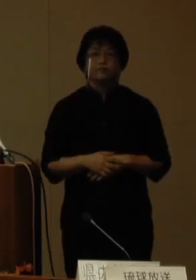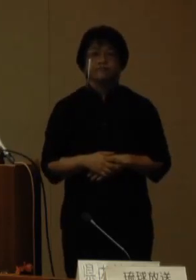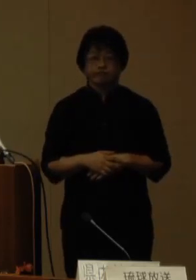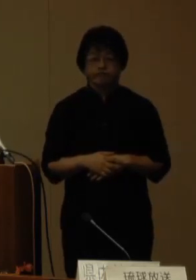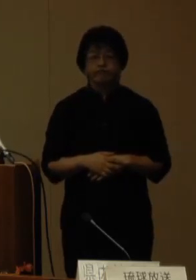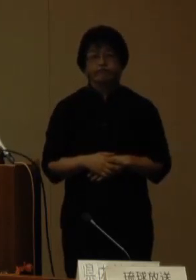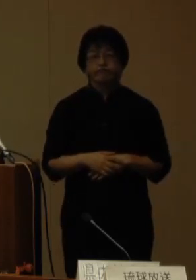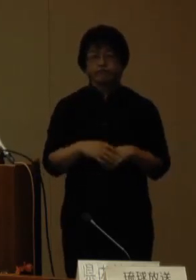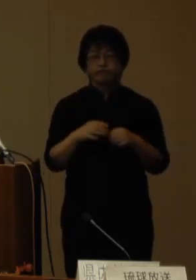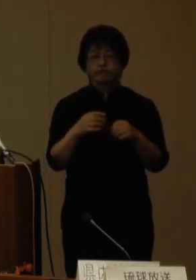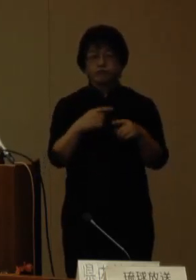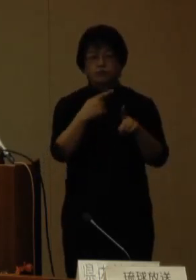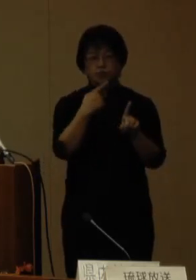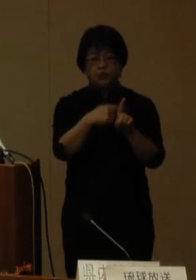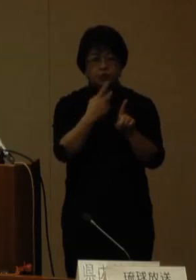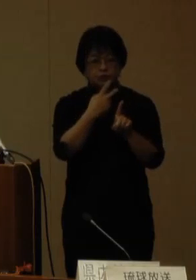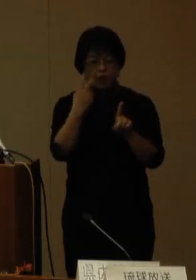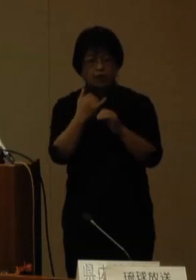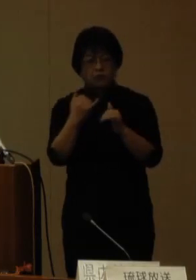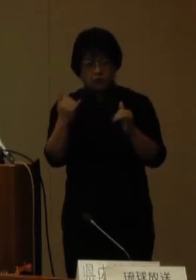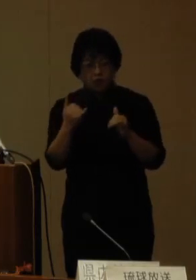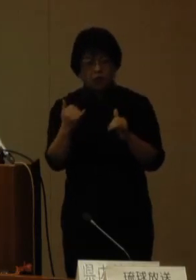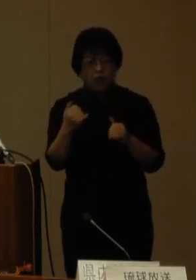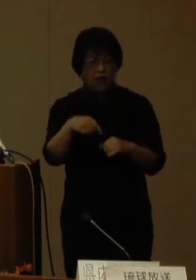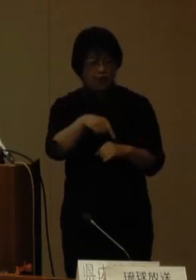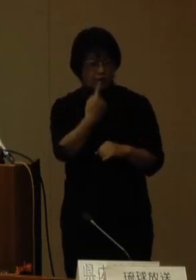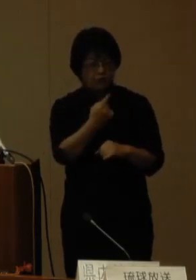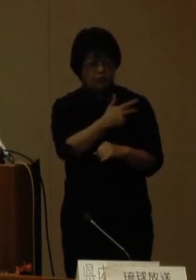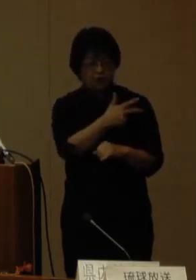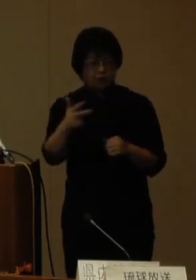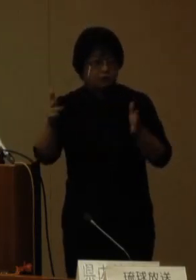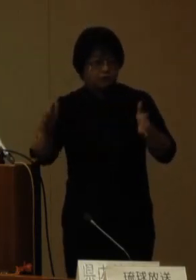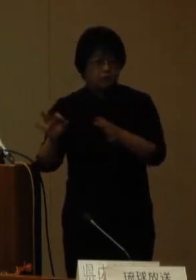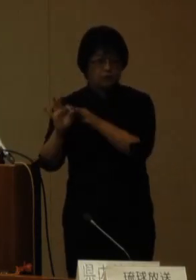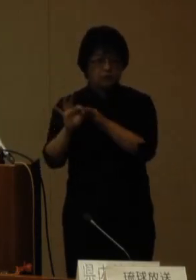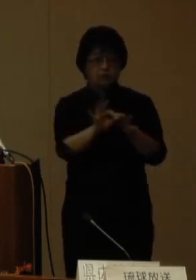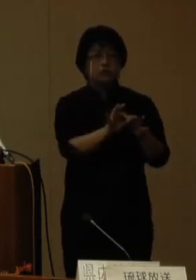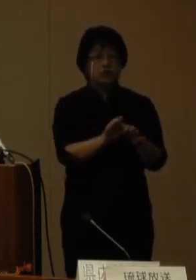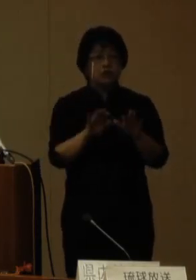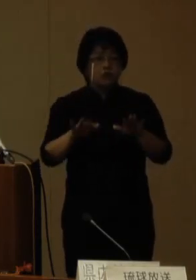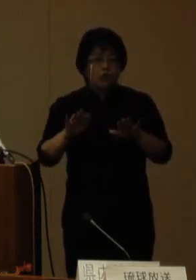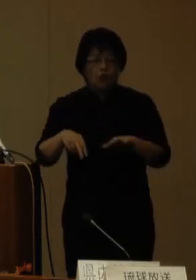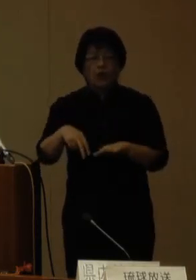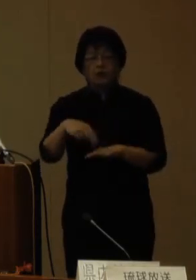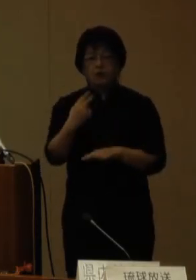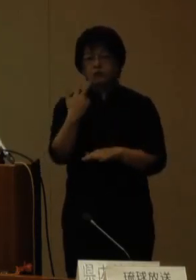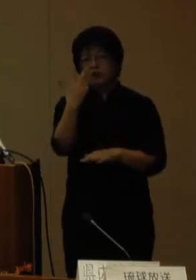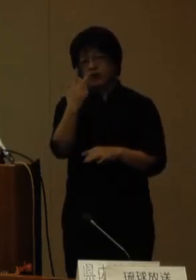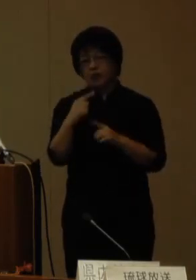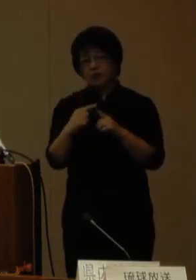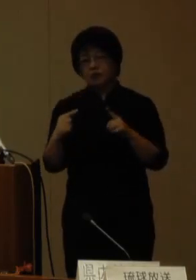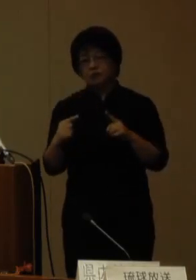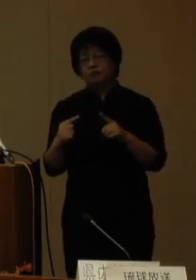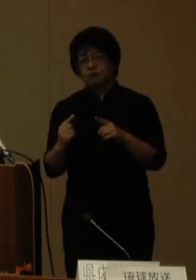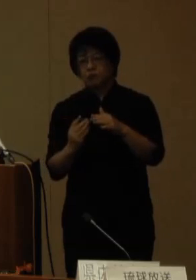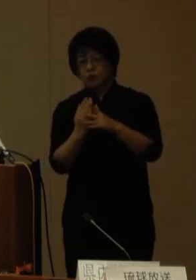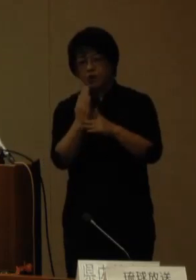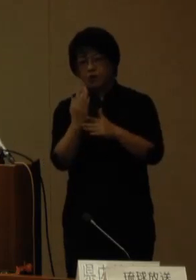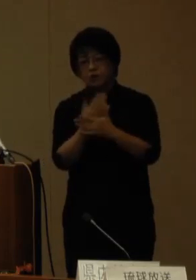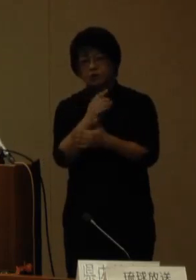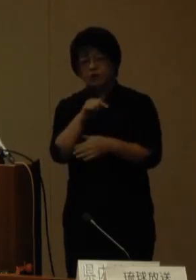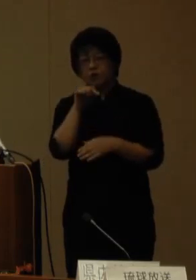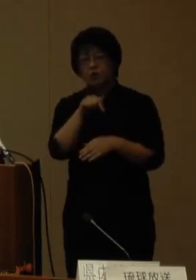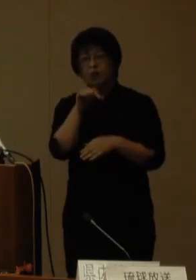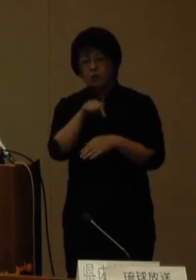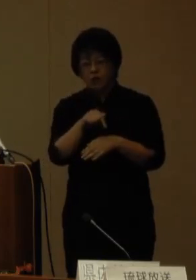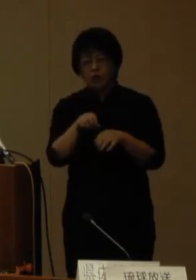100人を超える1週間を超え、今日は207人という状況になっていったのは、やはりそのもう感